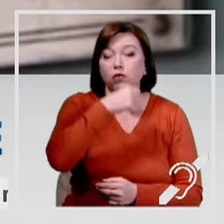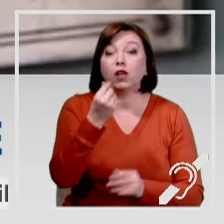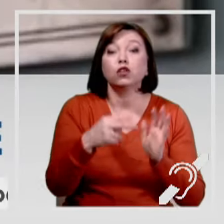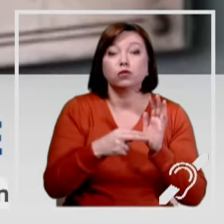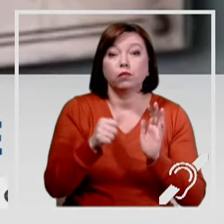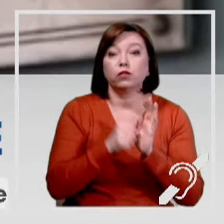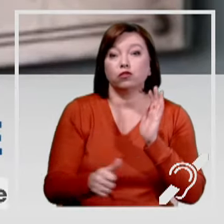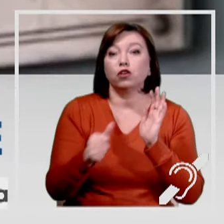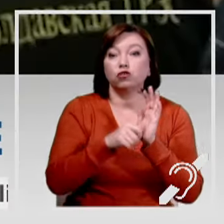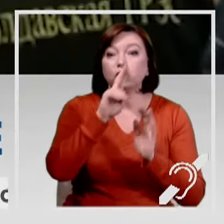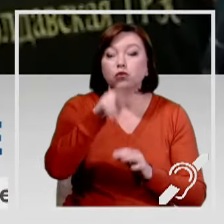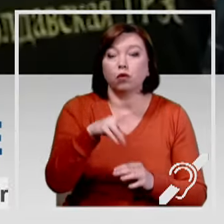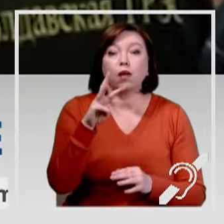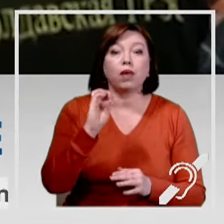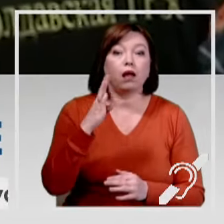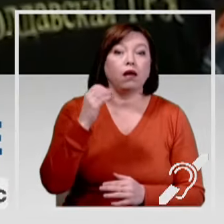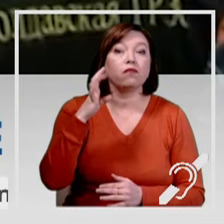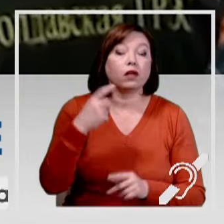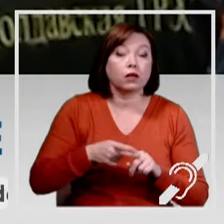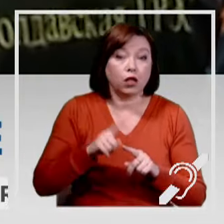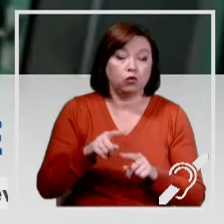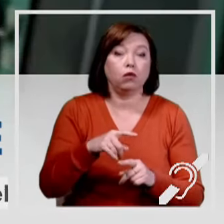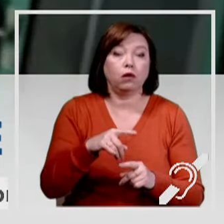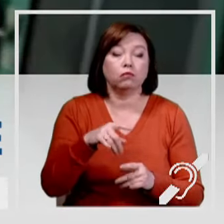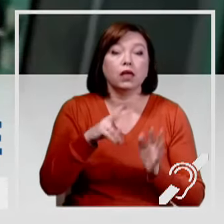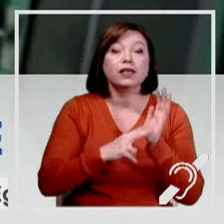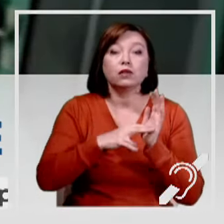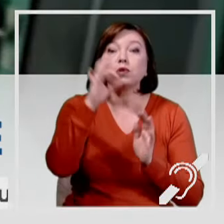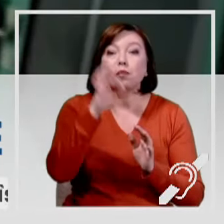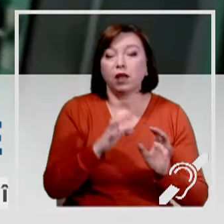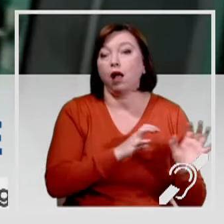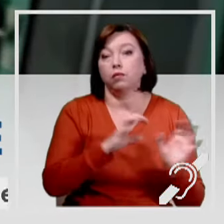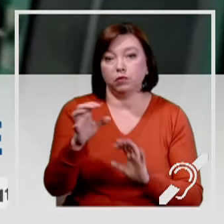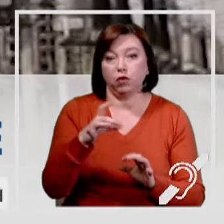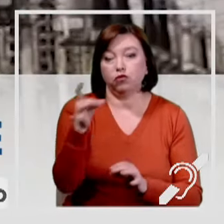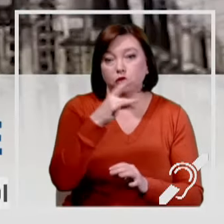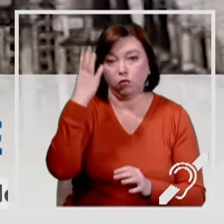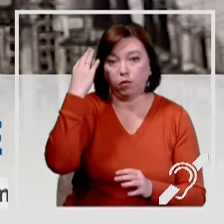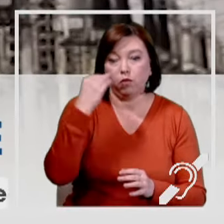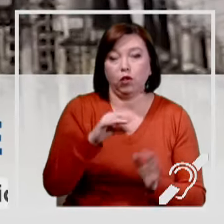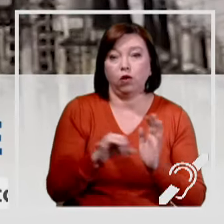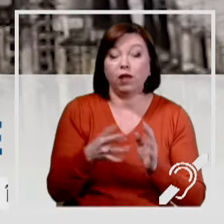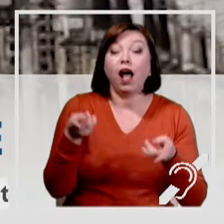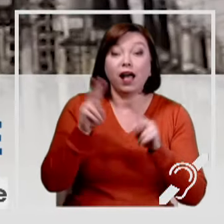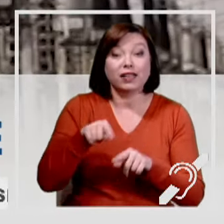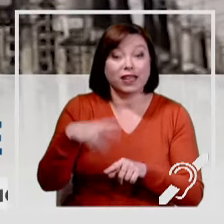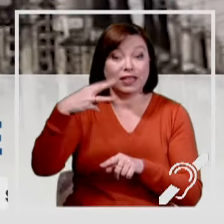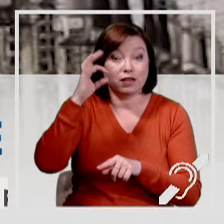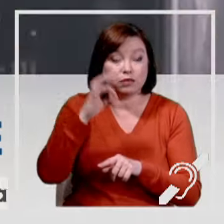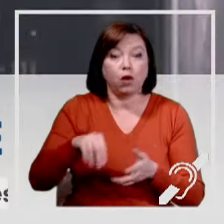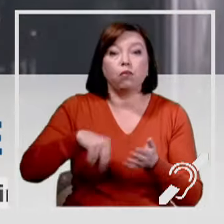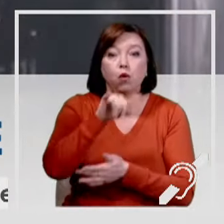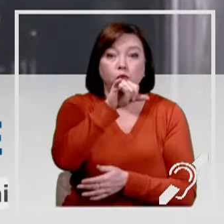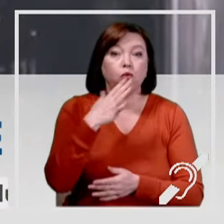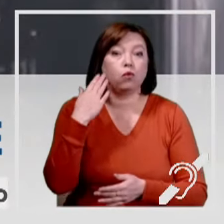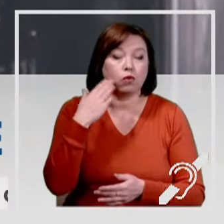de 66 de dolari megavatul, care acoperă 70% din consumul de curent al Republicii Moldova. Restul 30% s-a cumpărat